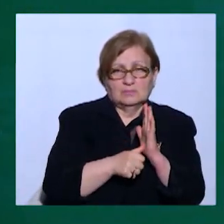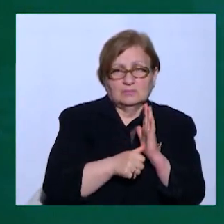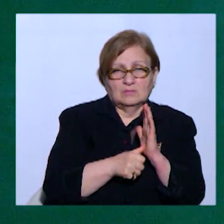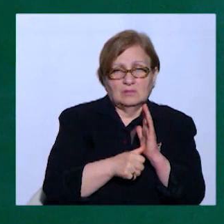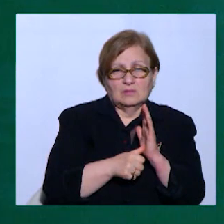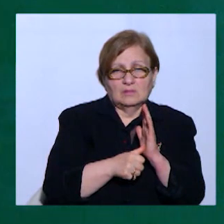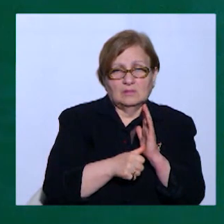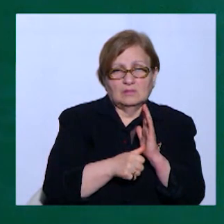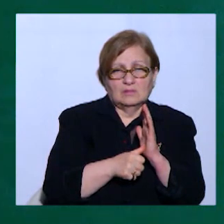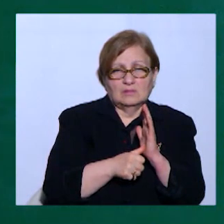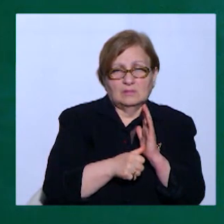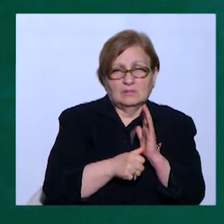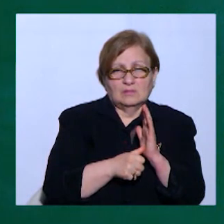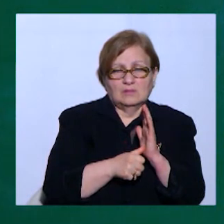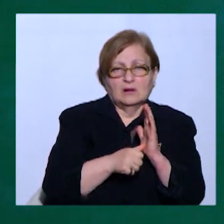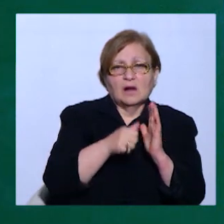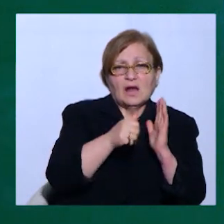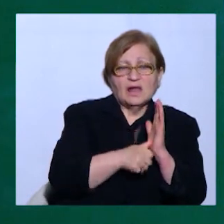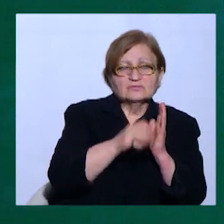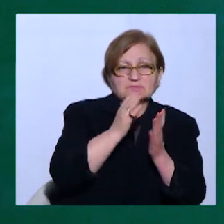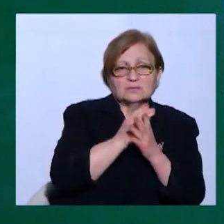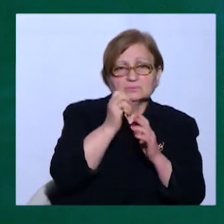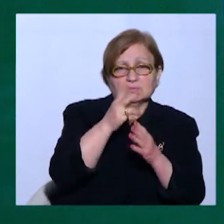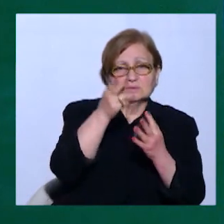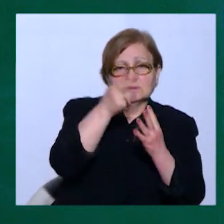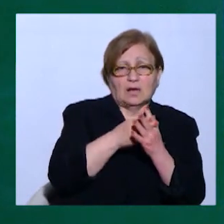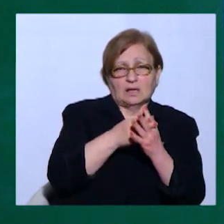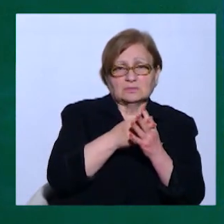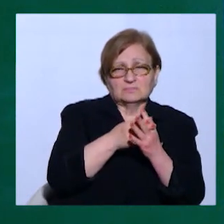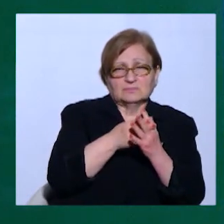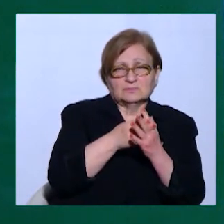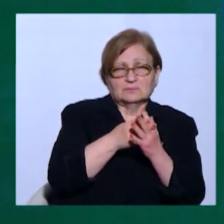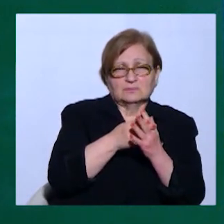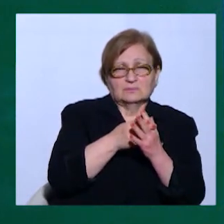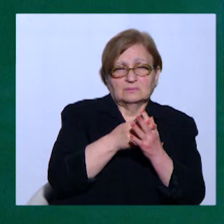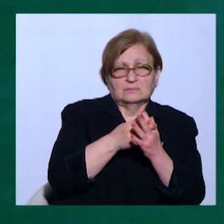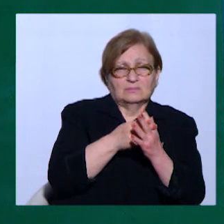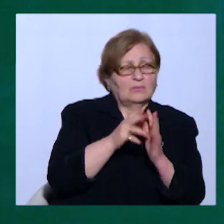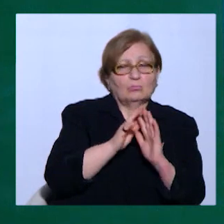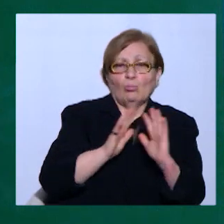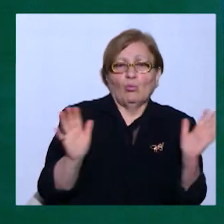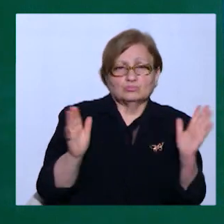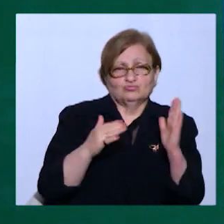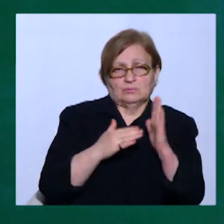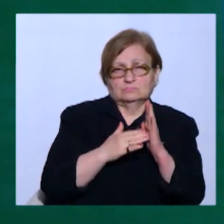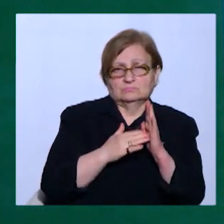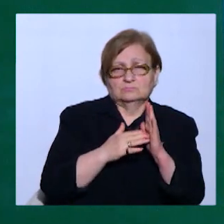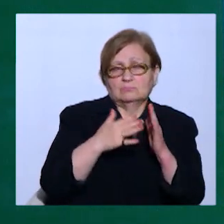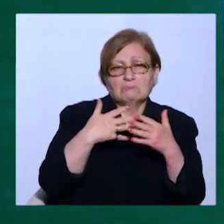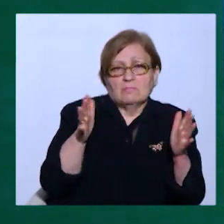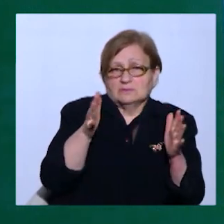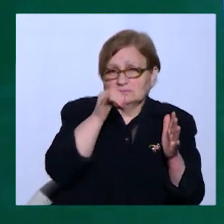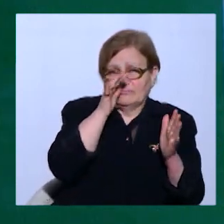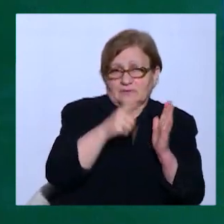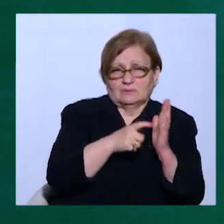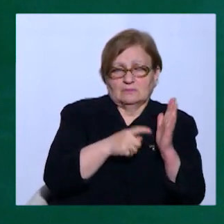იყოფა? 6-ზე რო იყოფა 6, 12-ის ნახევარი. ხო ცხადია ახლა იმის იქით, 12 უნაშთოდ ვერაფერზე ვერ გაიყოფა. ხო გასაგებია